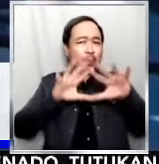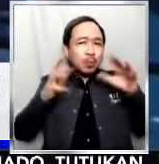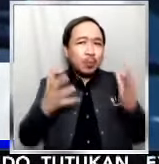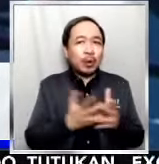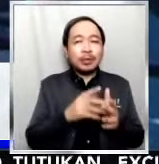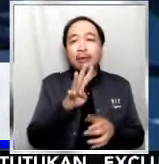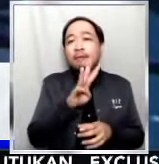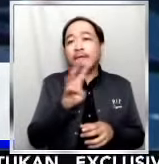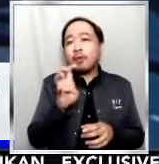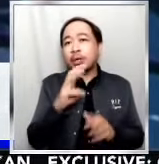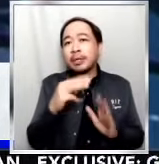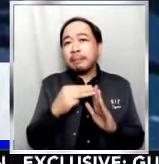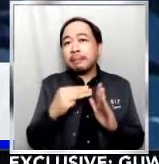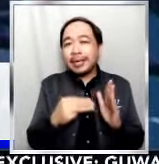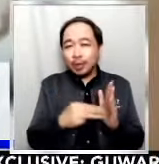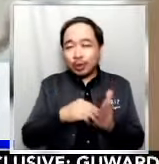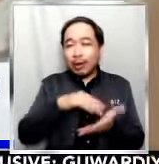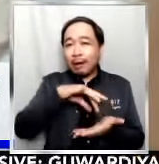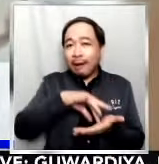sold worldwide.